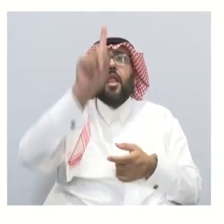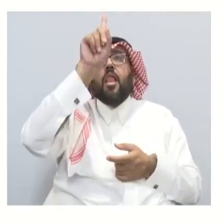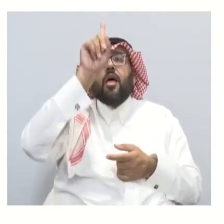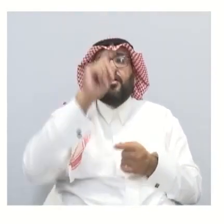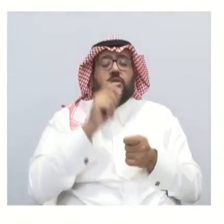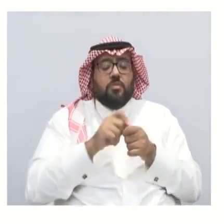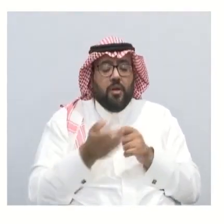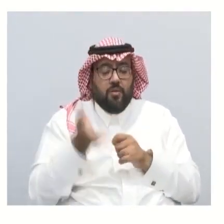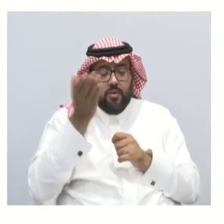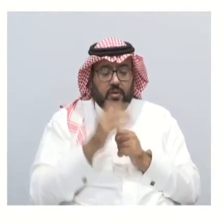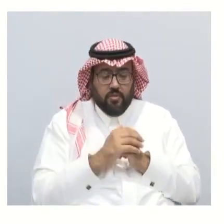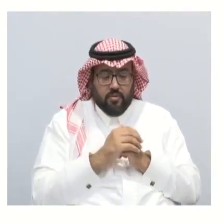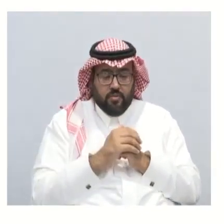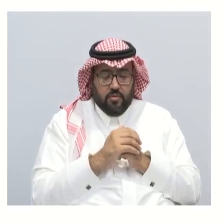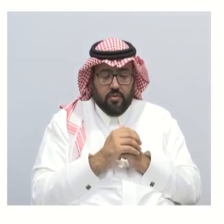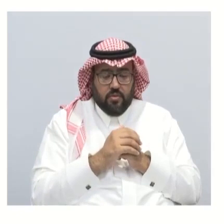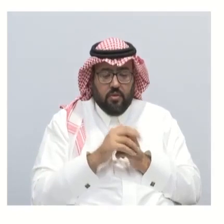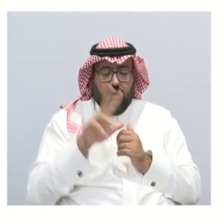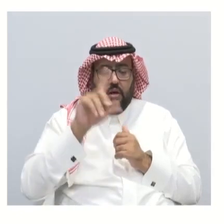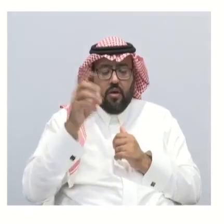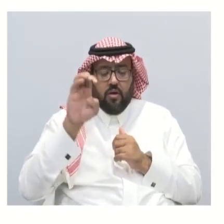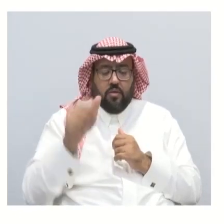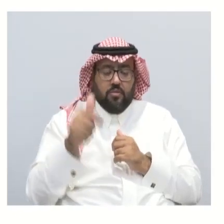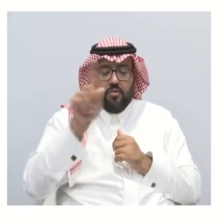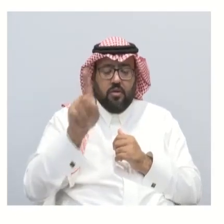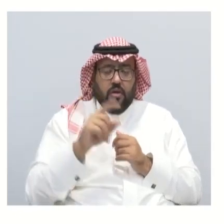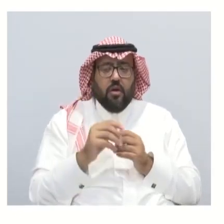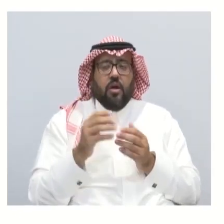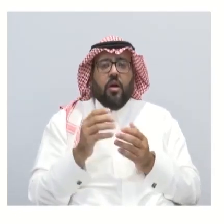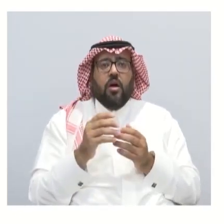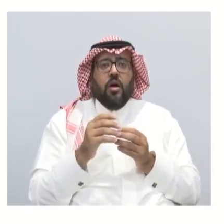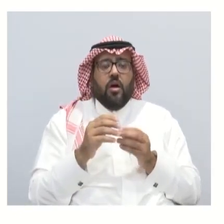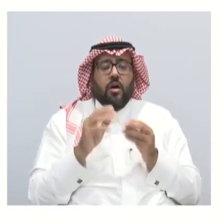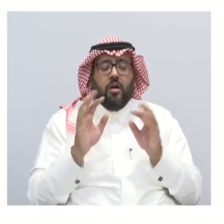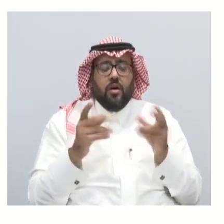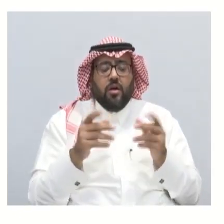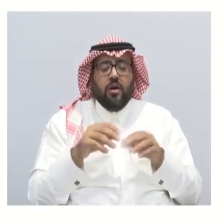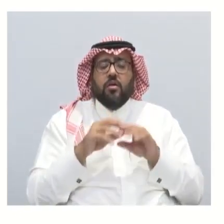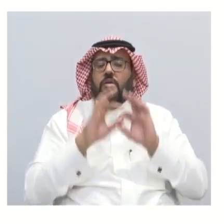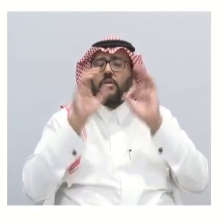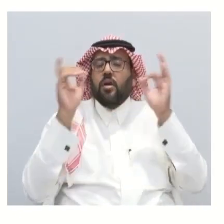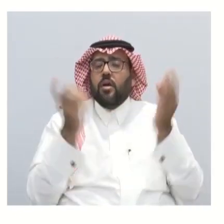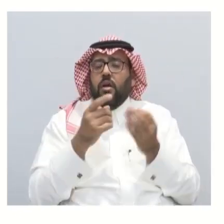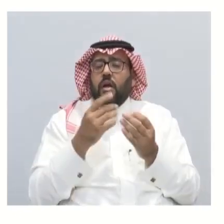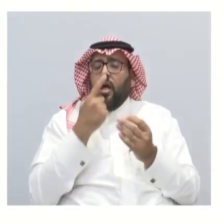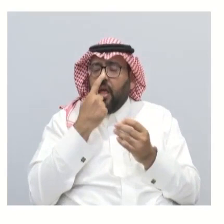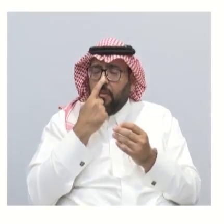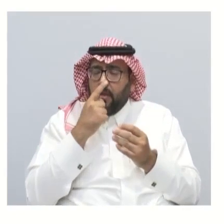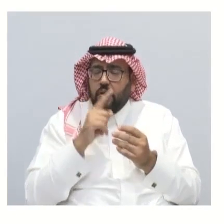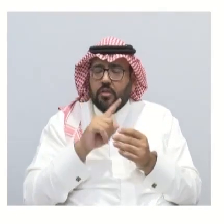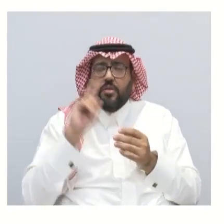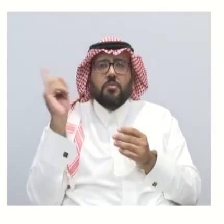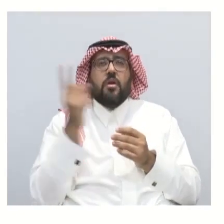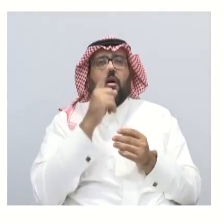جل وعلا وكذلك الرجاء فلا ترجو الا الله جل وعلا وسائر العبادات كلها